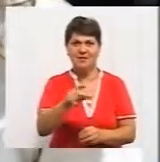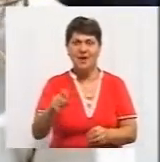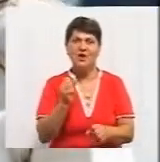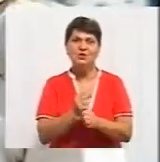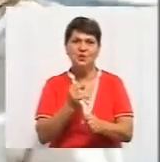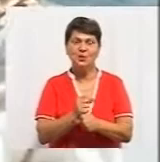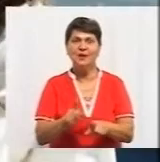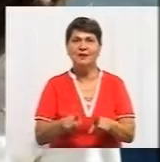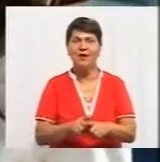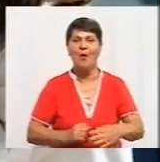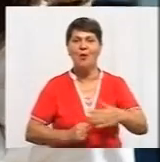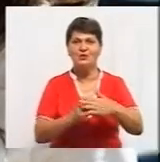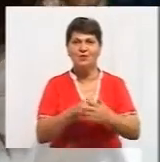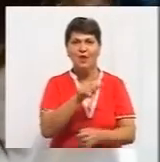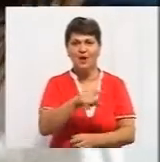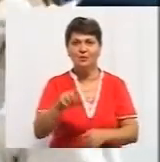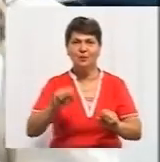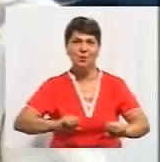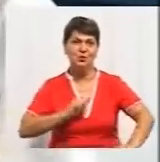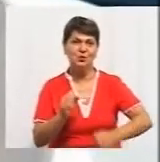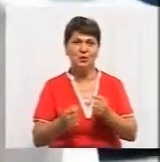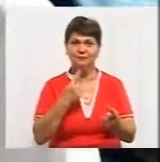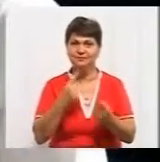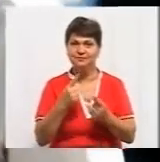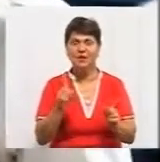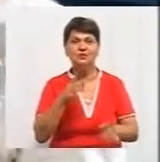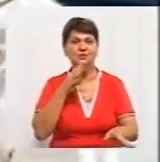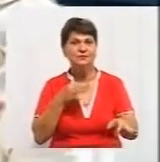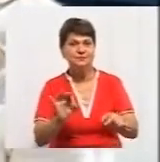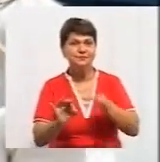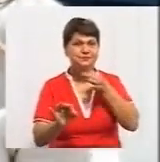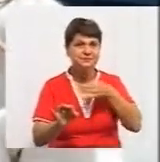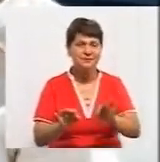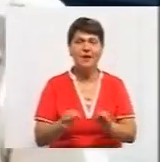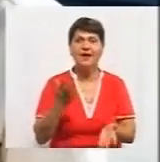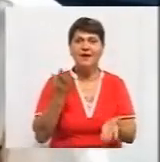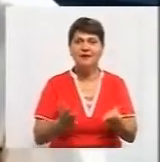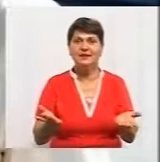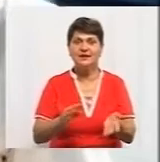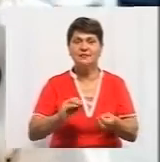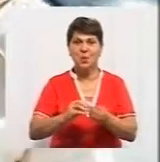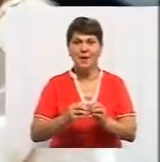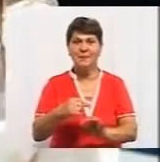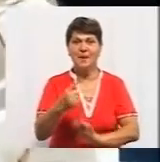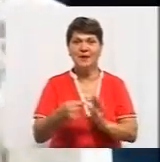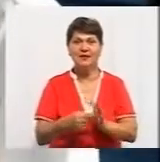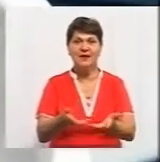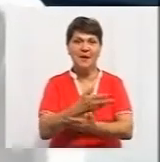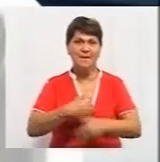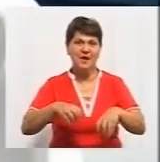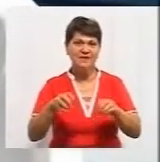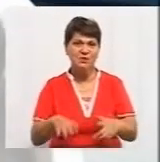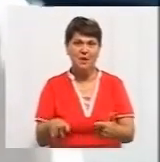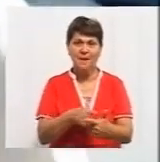де мешканці можуть і спілкуватися один з одним, і щось радити. І якісь, якщо проблемні питання, ми вирішуємо або